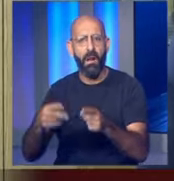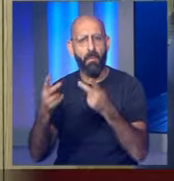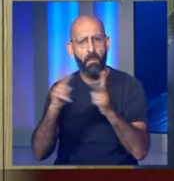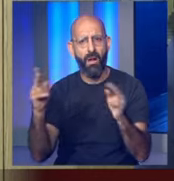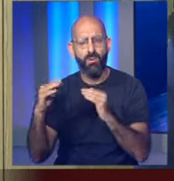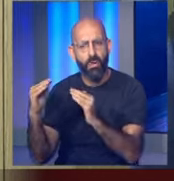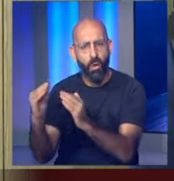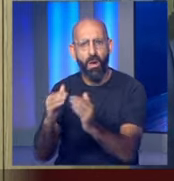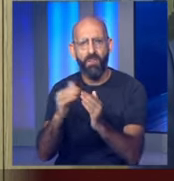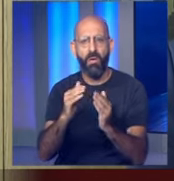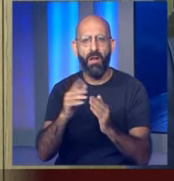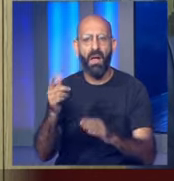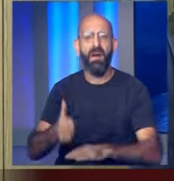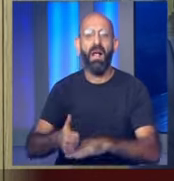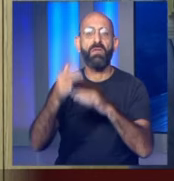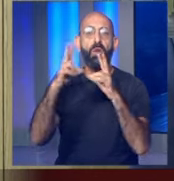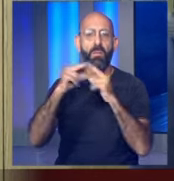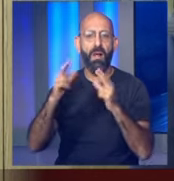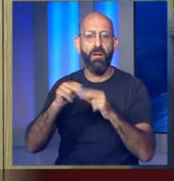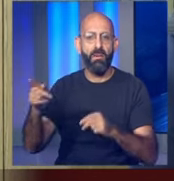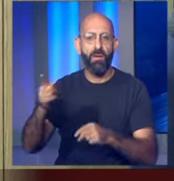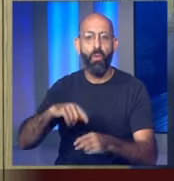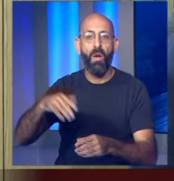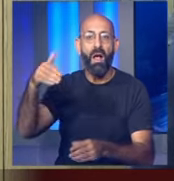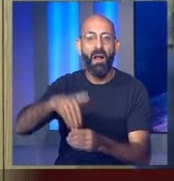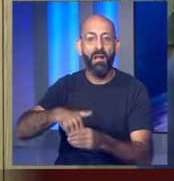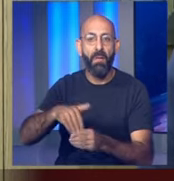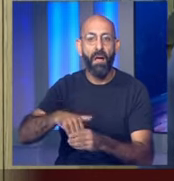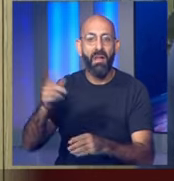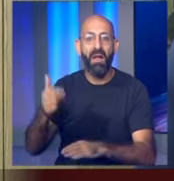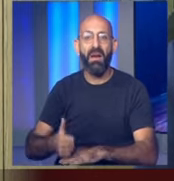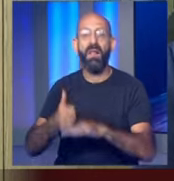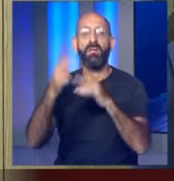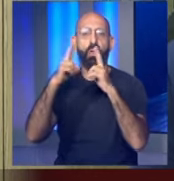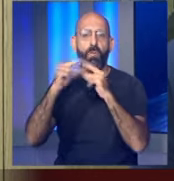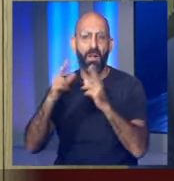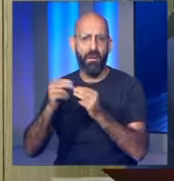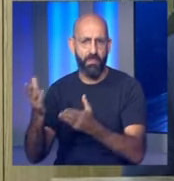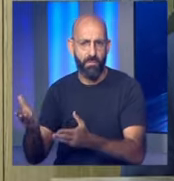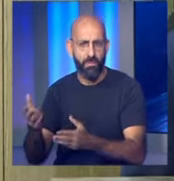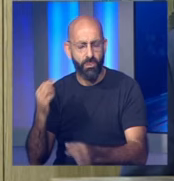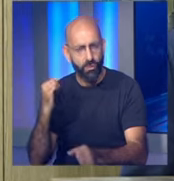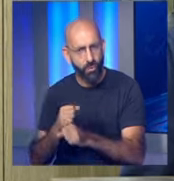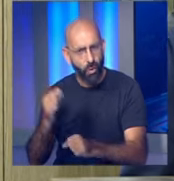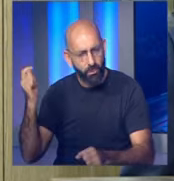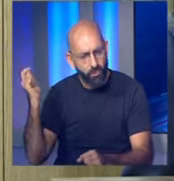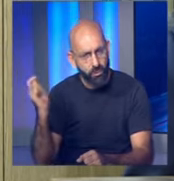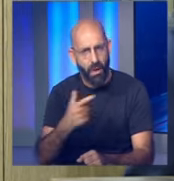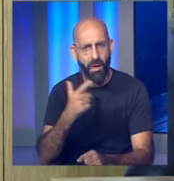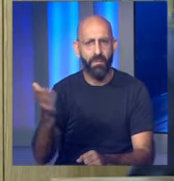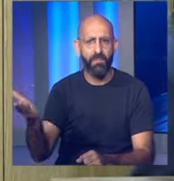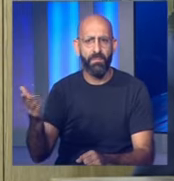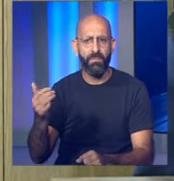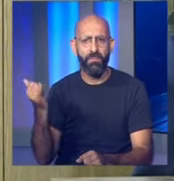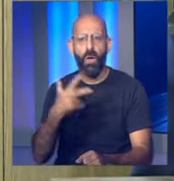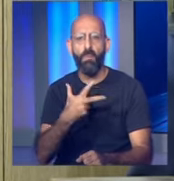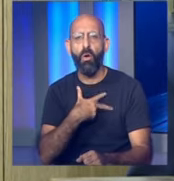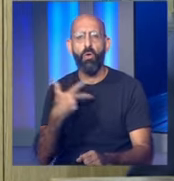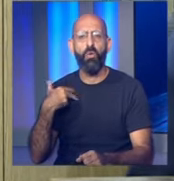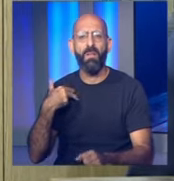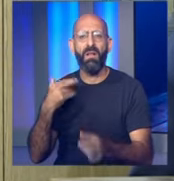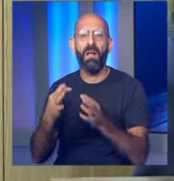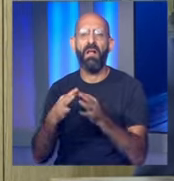الدولة اللبنانية، تشكيل شبكة أمان سياسي بتبلش بالتوافق على رئاسة